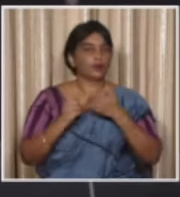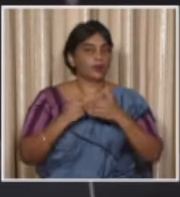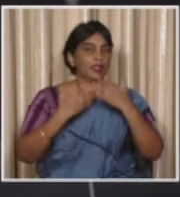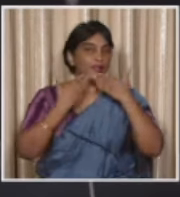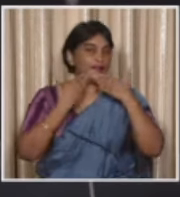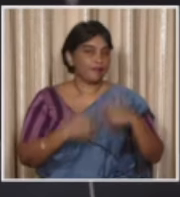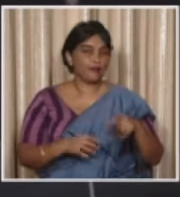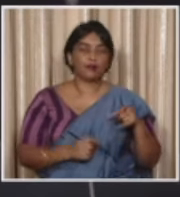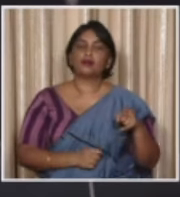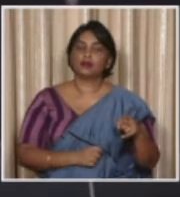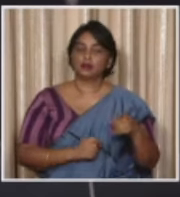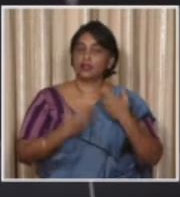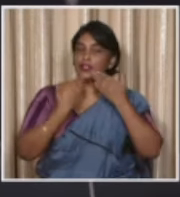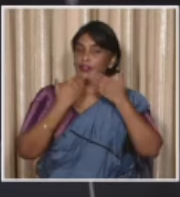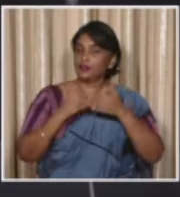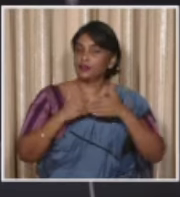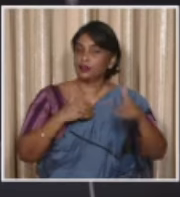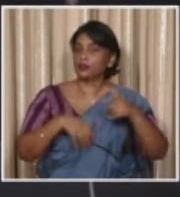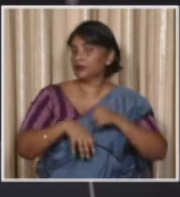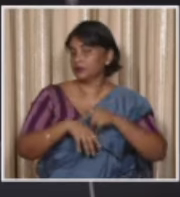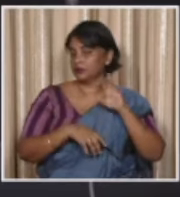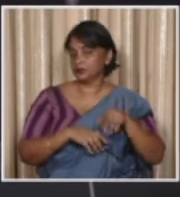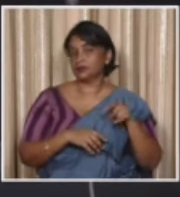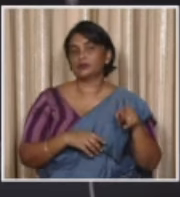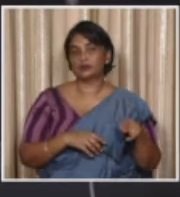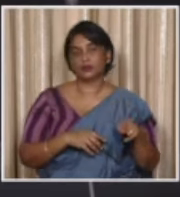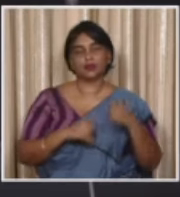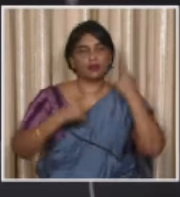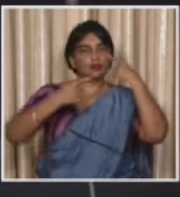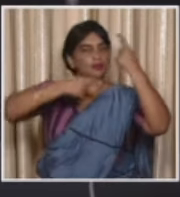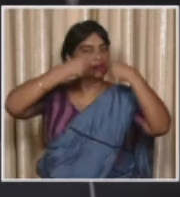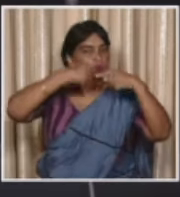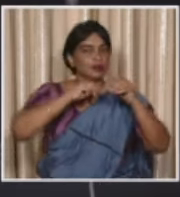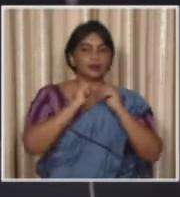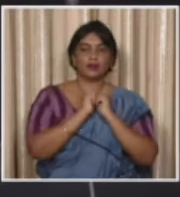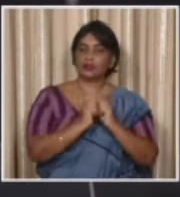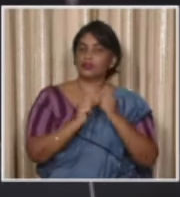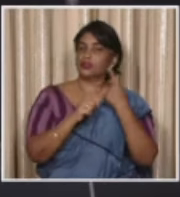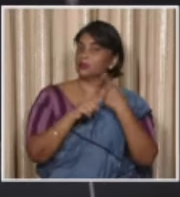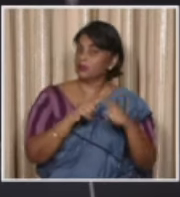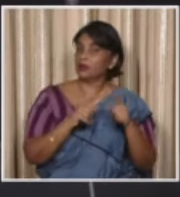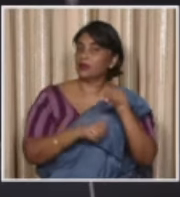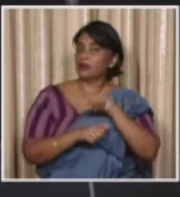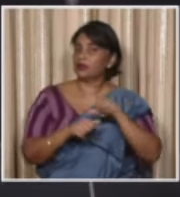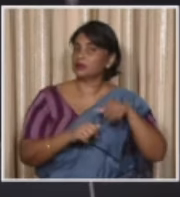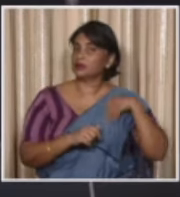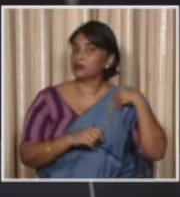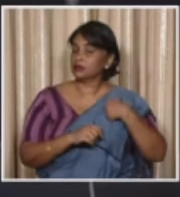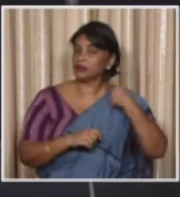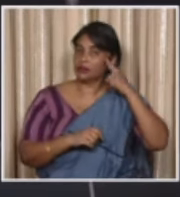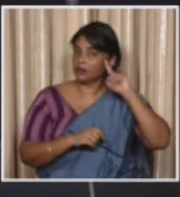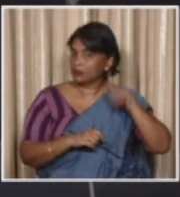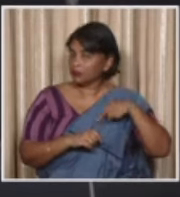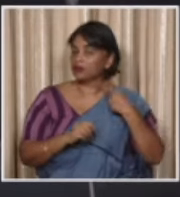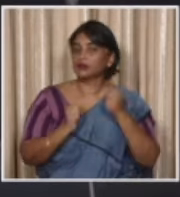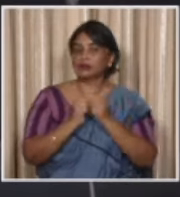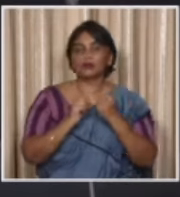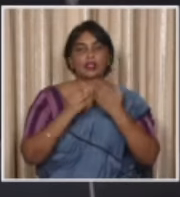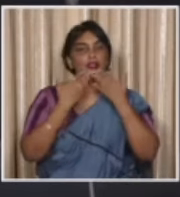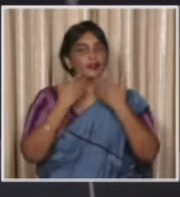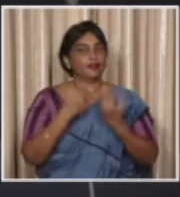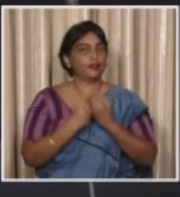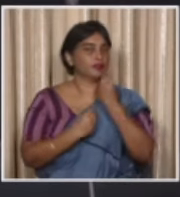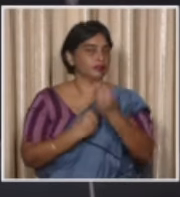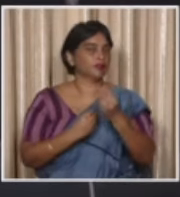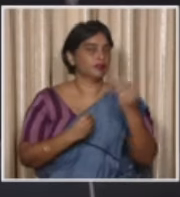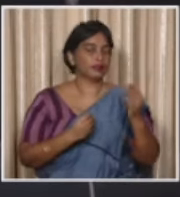නිවාඩු. වාරාන්තර නිවාඩු කාලවලදී පහත් දැක්වා ඇති සේවකින්ට පමණක් ආයතන ප්‍රධානීන්ගේ අභිමතය පරිදි වාරාන්තර නිවාඩු ලබා දීමට